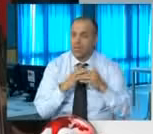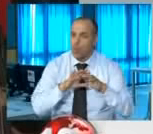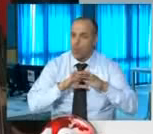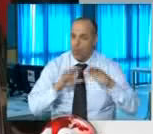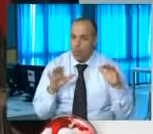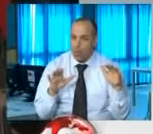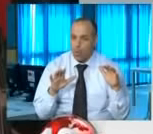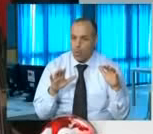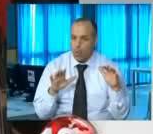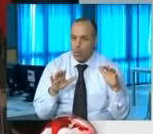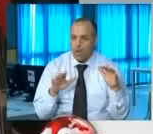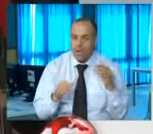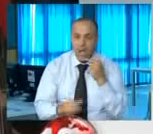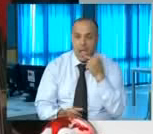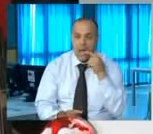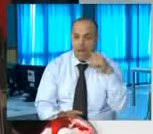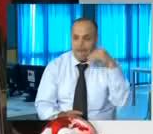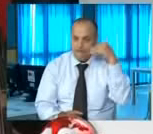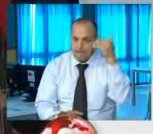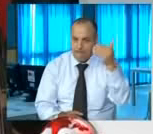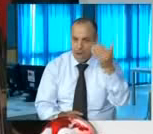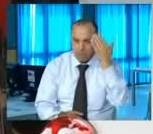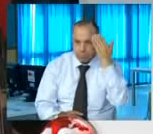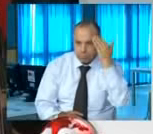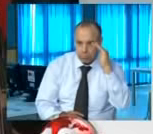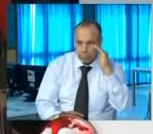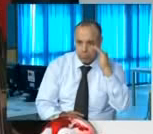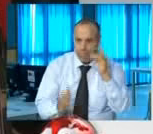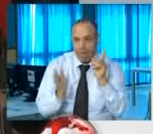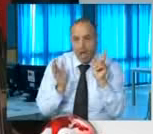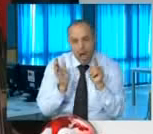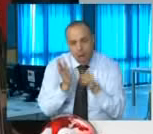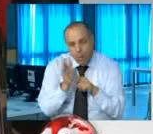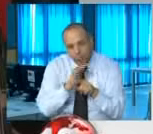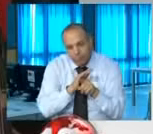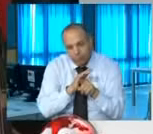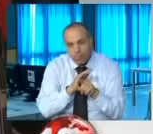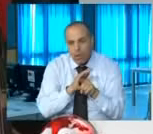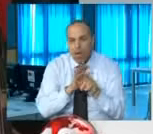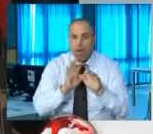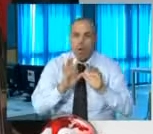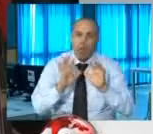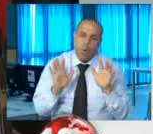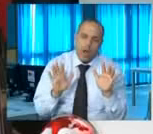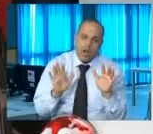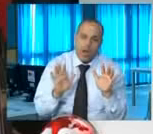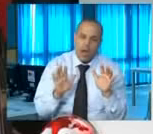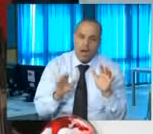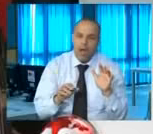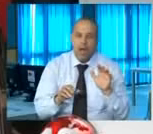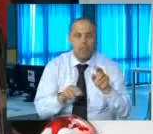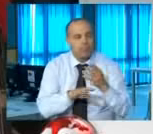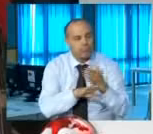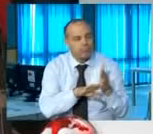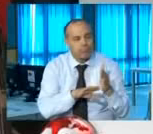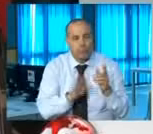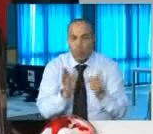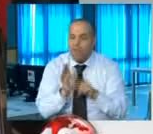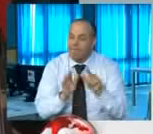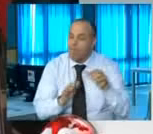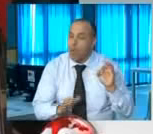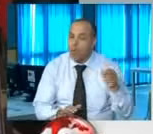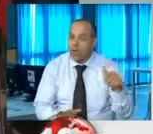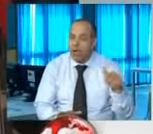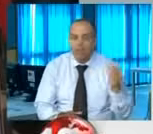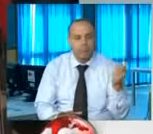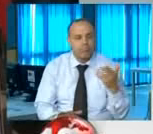يمكن لأحد التصريح بها إلا بعد معرفة الطعون، هل ستتم في خلال الثلاث أيام القادمة الطعون أم لا، كم